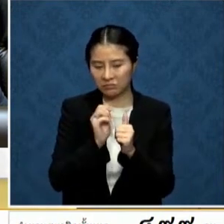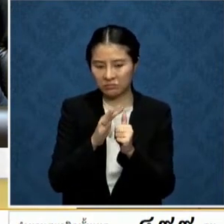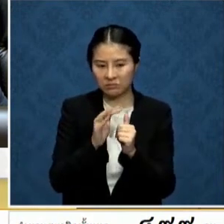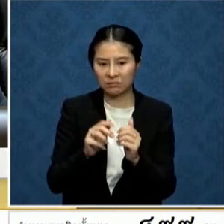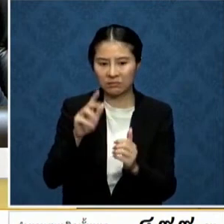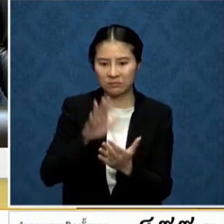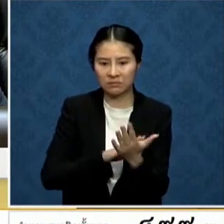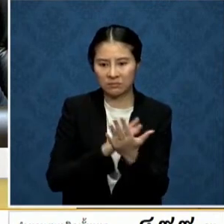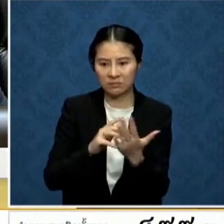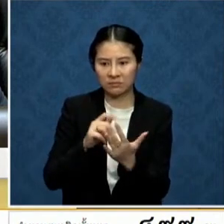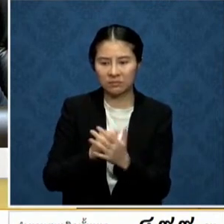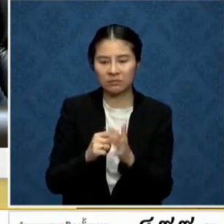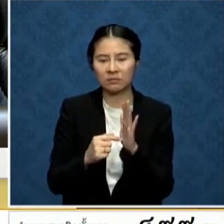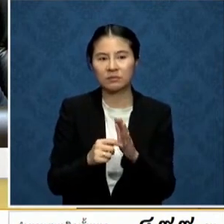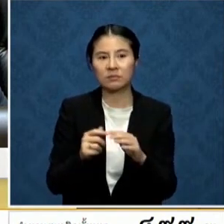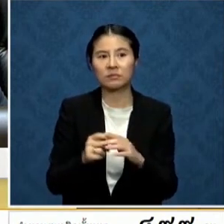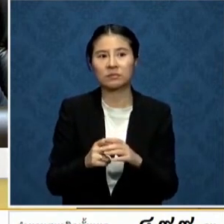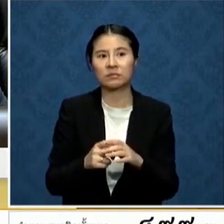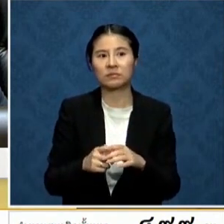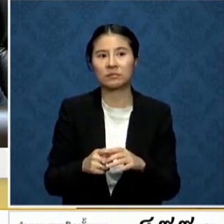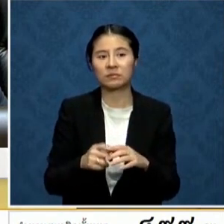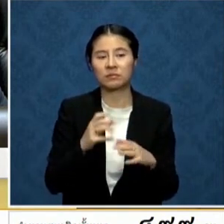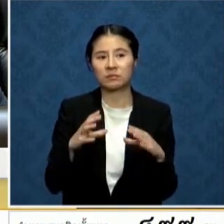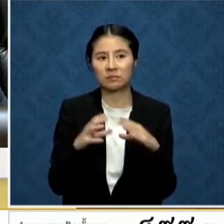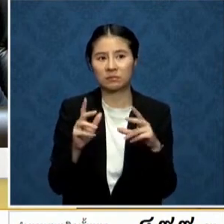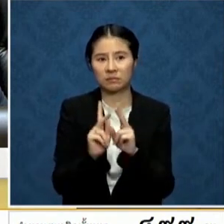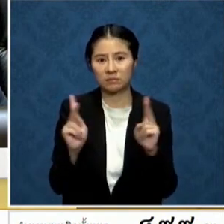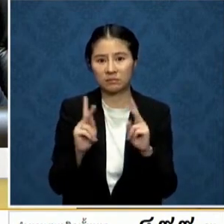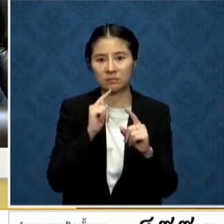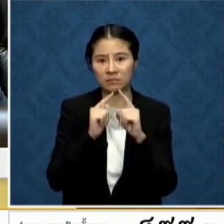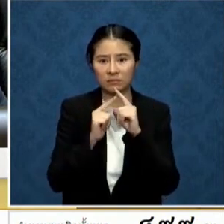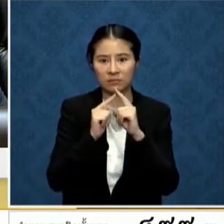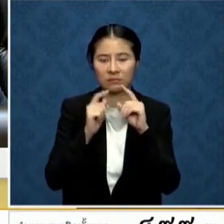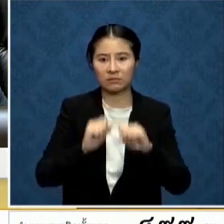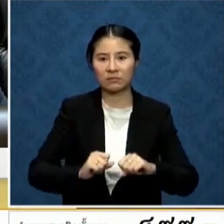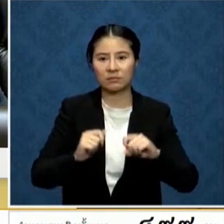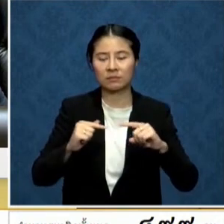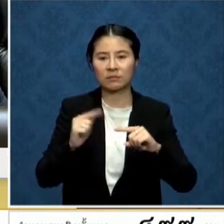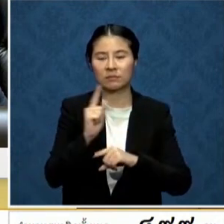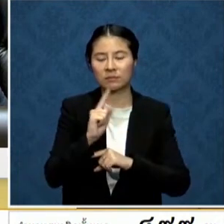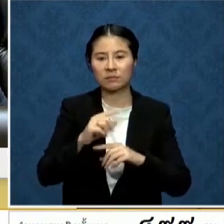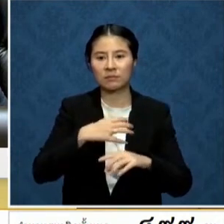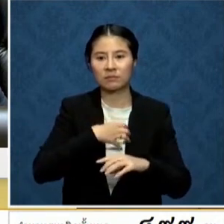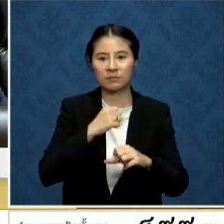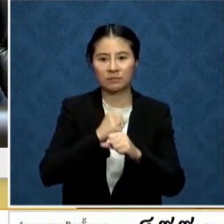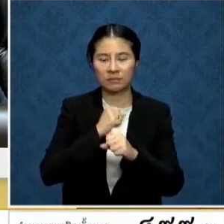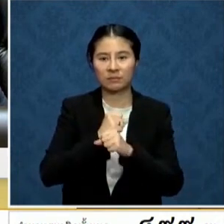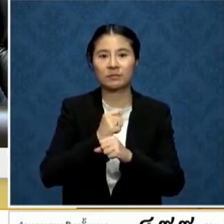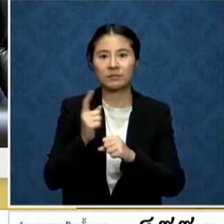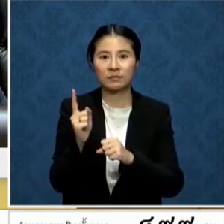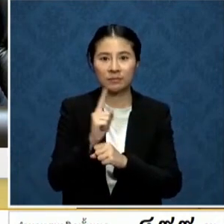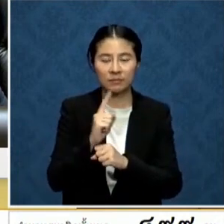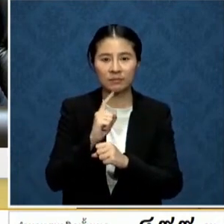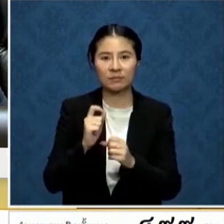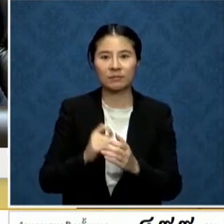ร่างเป็นของตัวเองไปทำงานกันในกรรมาธิการไครับจะได้คุยกันให้ตกลงว่าท่านอยากให้เป็นแบบใดเราอยากให้เป็นแบบ